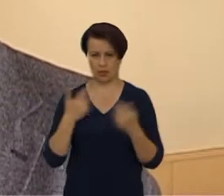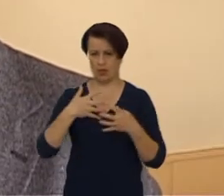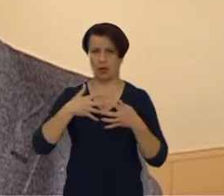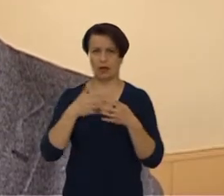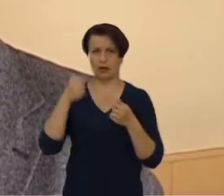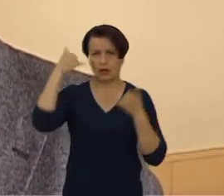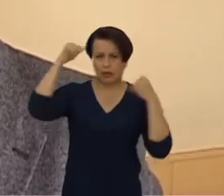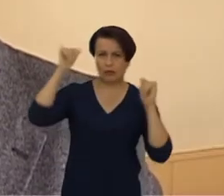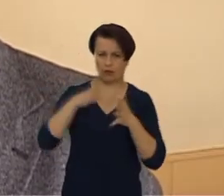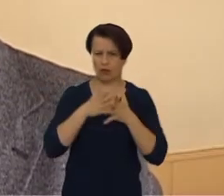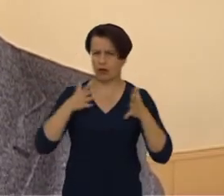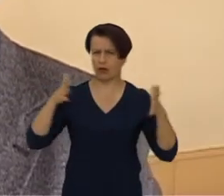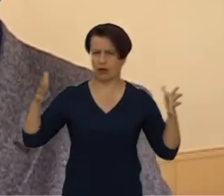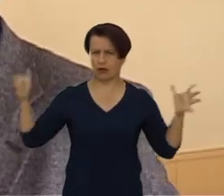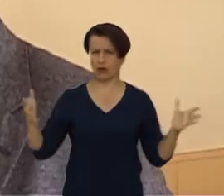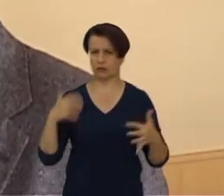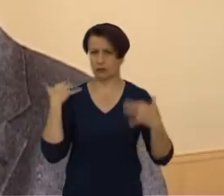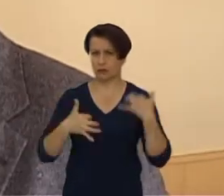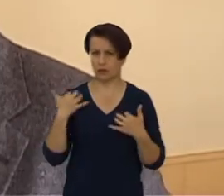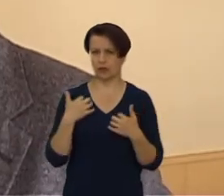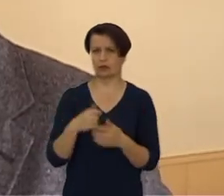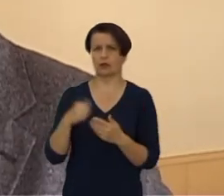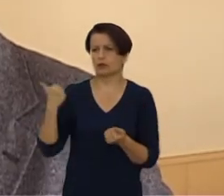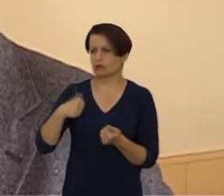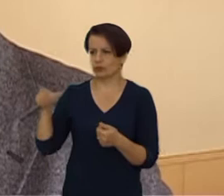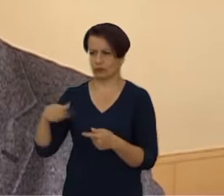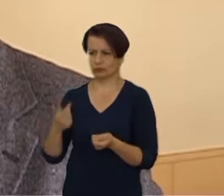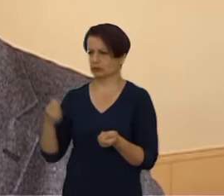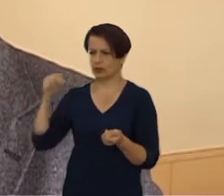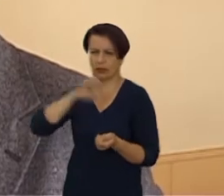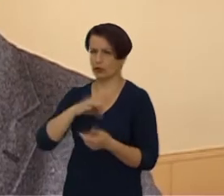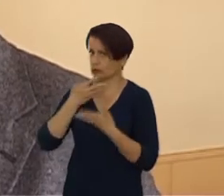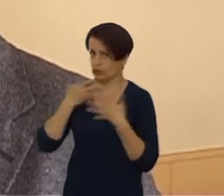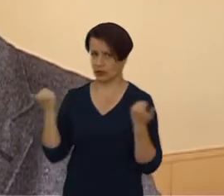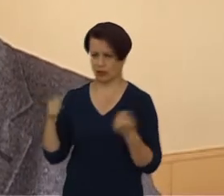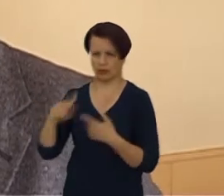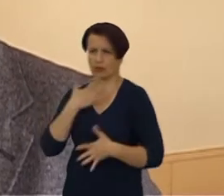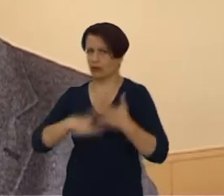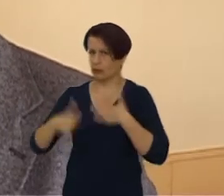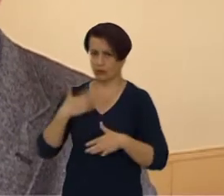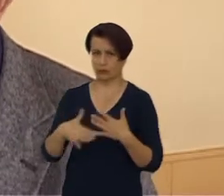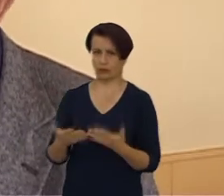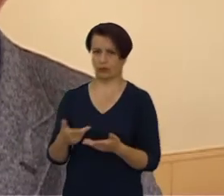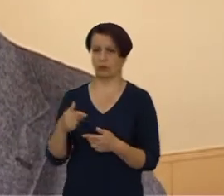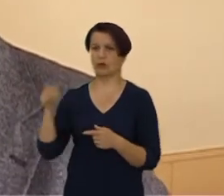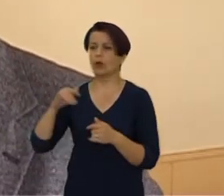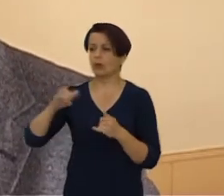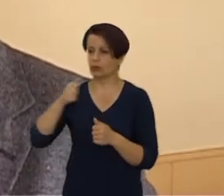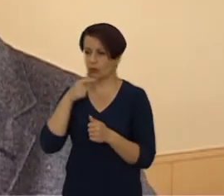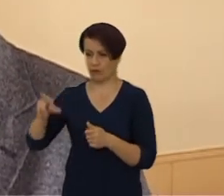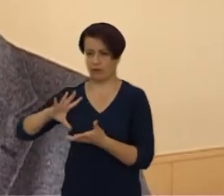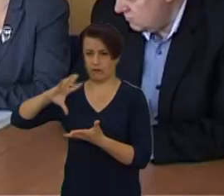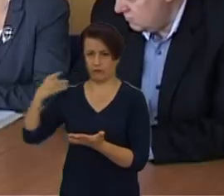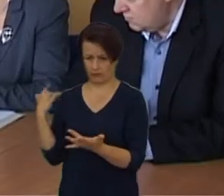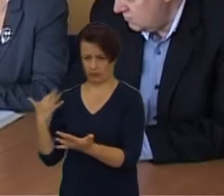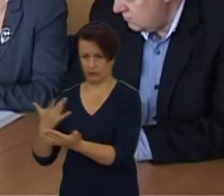didžiuliais tempais, o ir auga gyventojų sąskaita. Tai yra gyventojų nepatogumo gyventi ten, kur jie randasi,